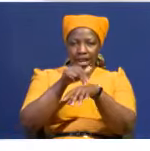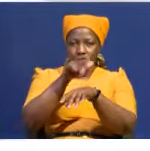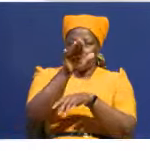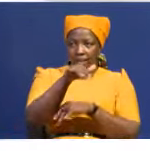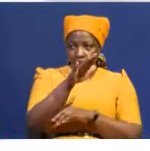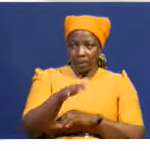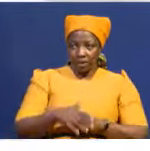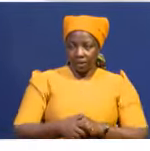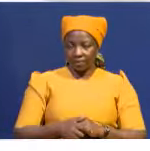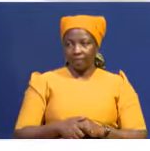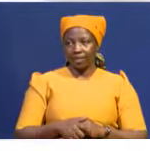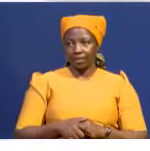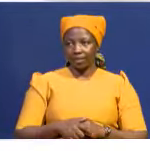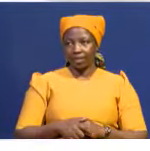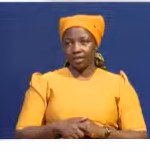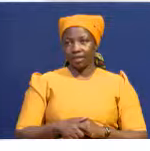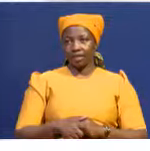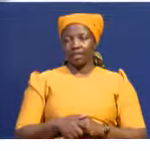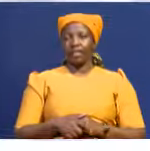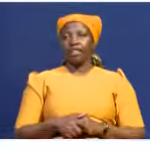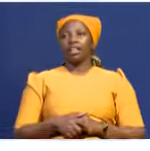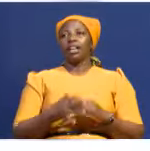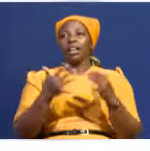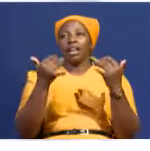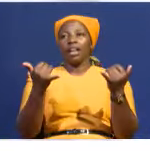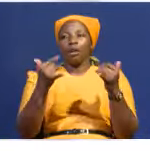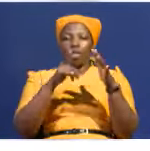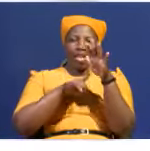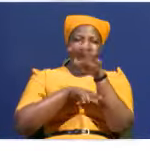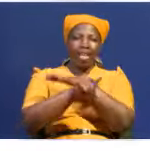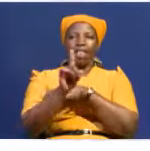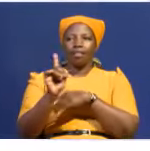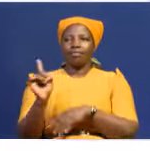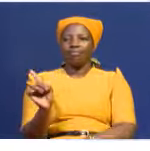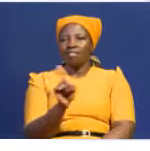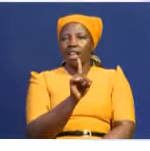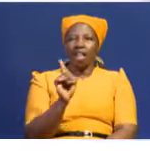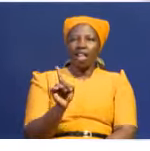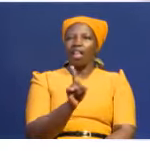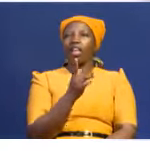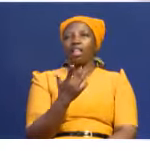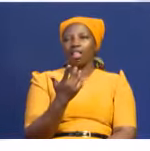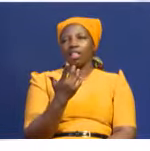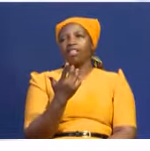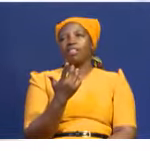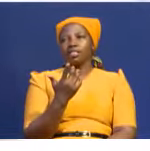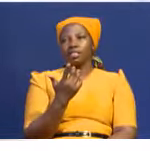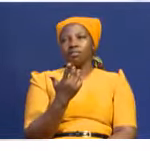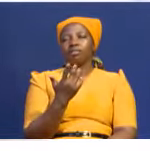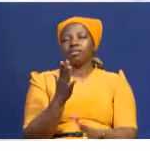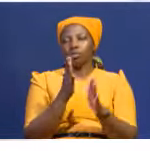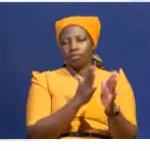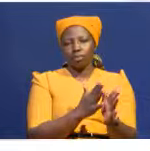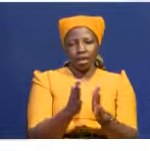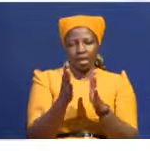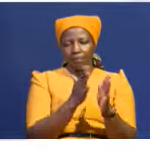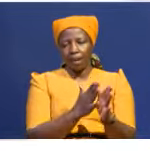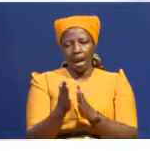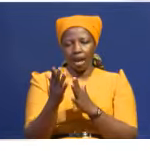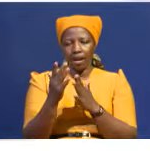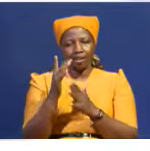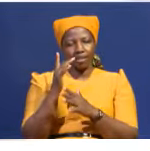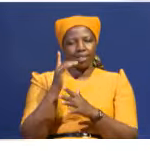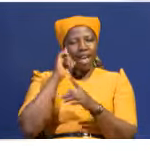eneo hili la bunge, majengo haya ya bunge, wanaweza kuwasili tayari kujitayarisha ama kujiandaa kwa ajili ya